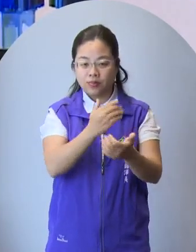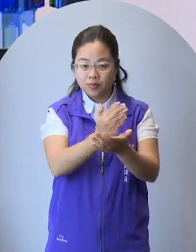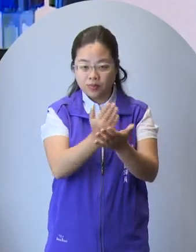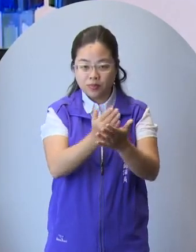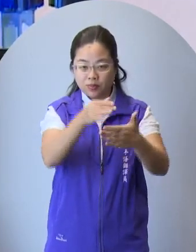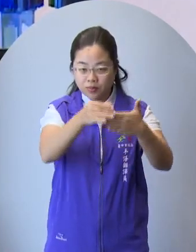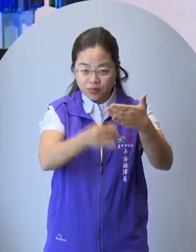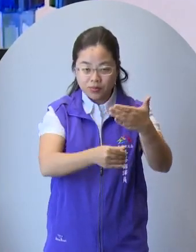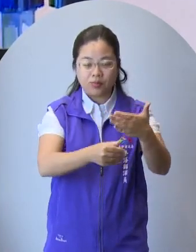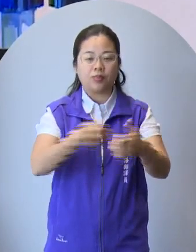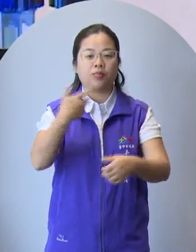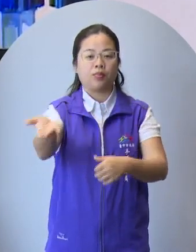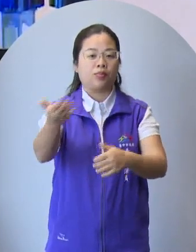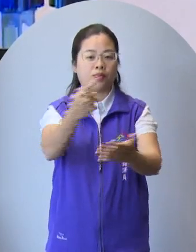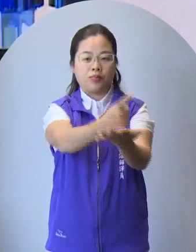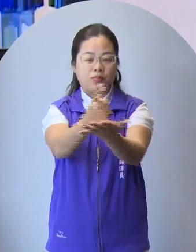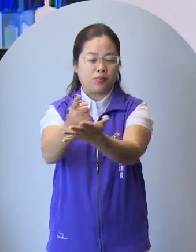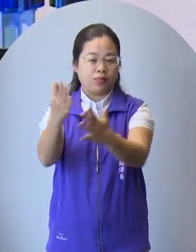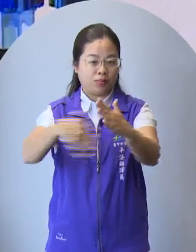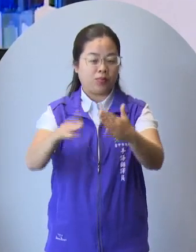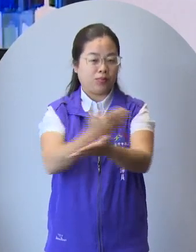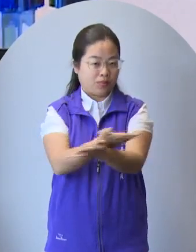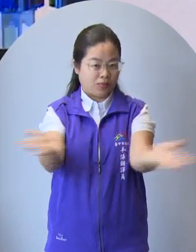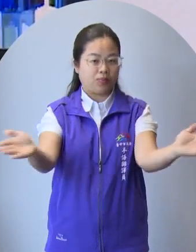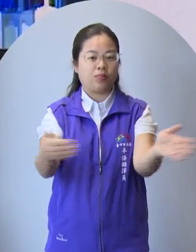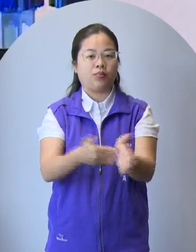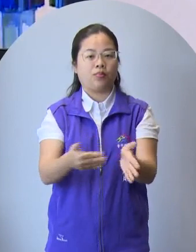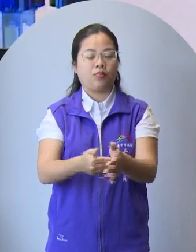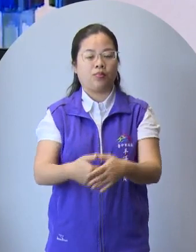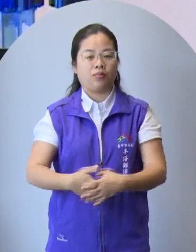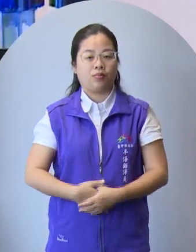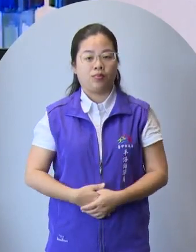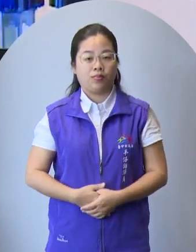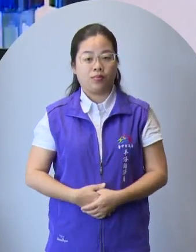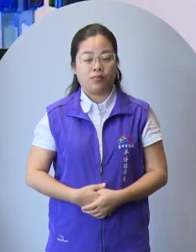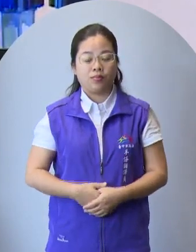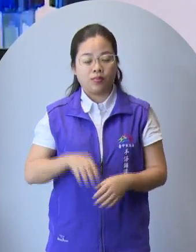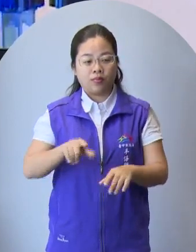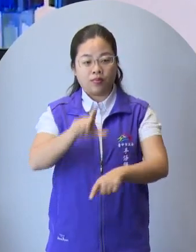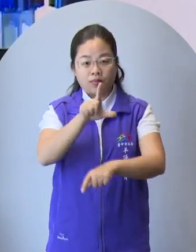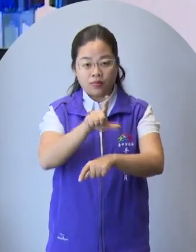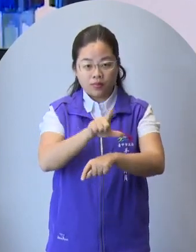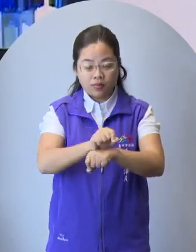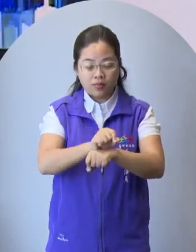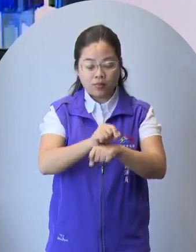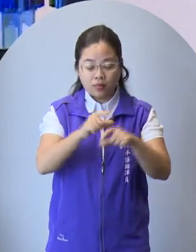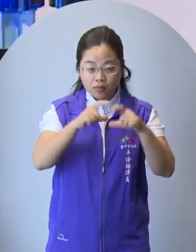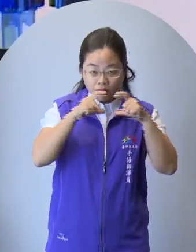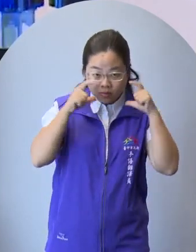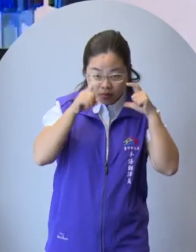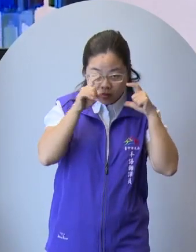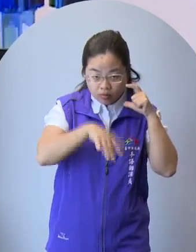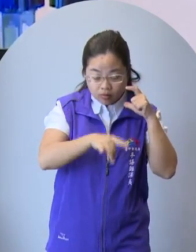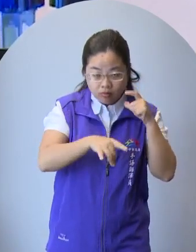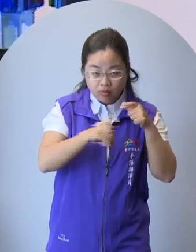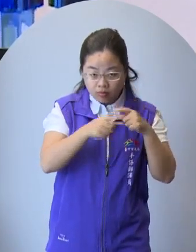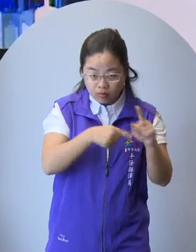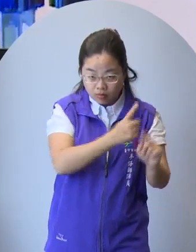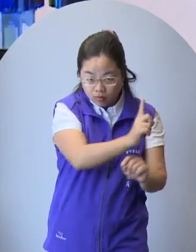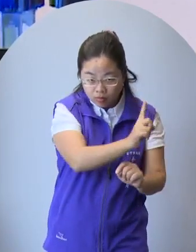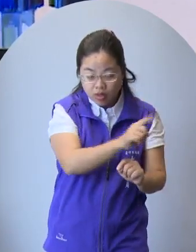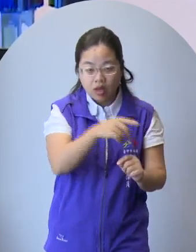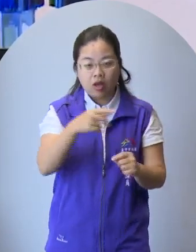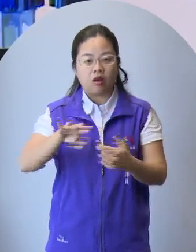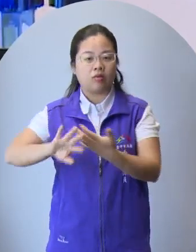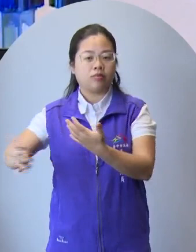校。目前学校上课除了一个地方必须戴口罩以外，其他不管在